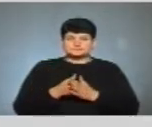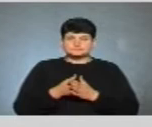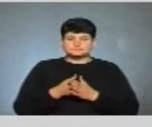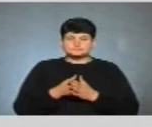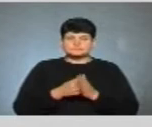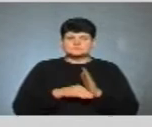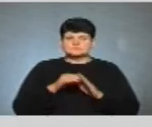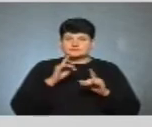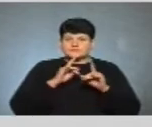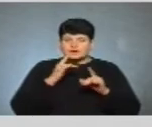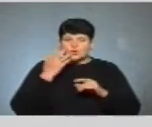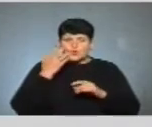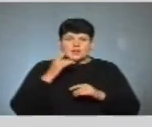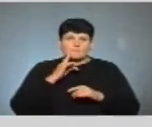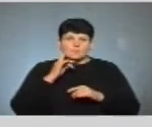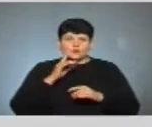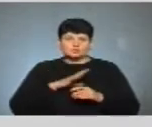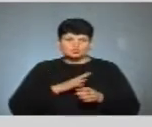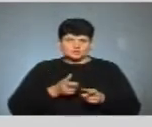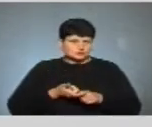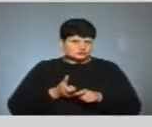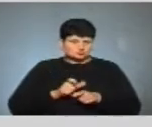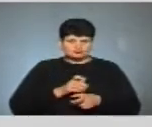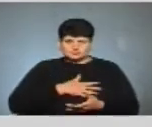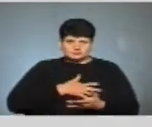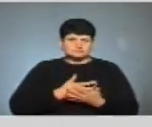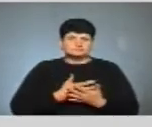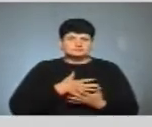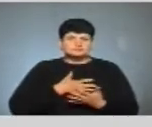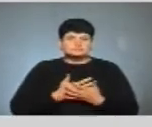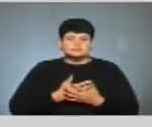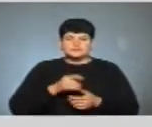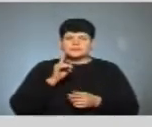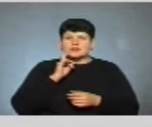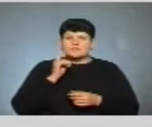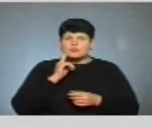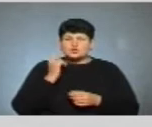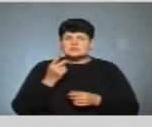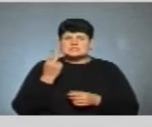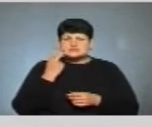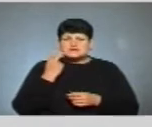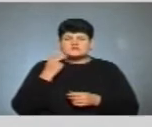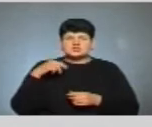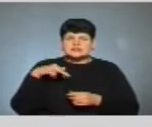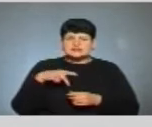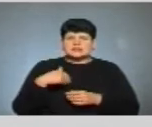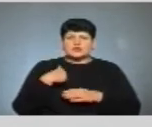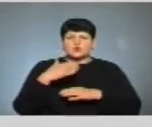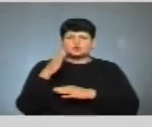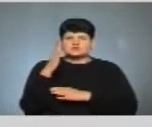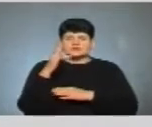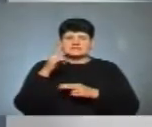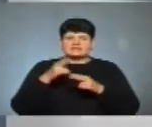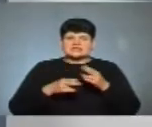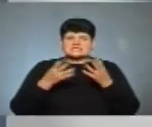до парламенту, коли молодь була набагато більш активна. Молодь зазвичай йде голосувати в кінці